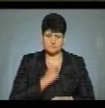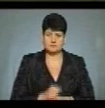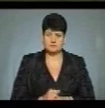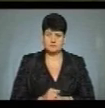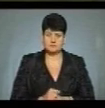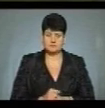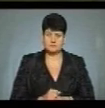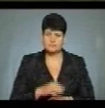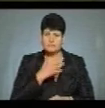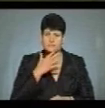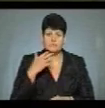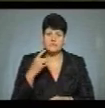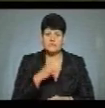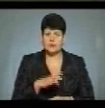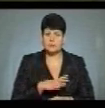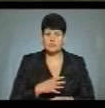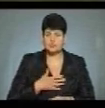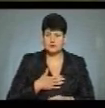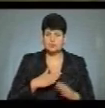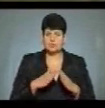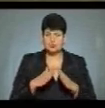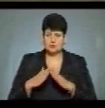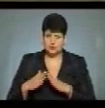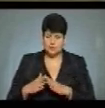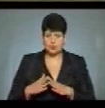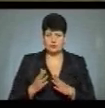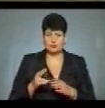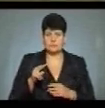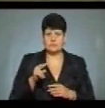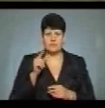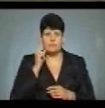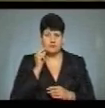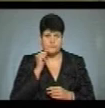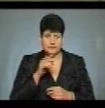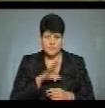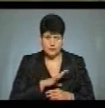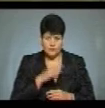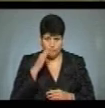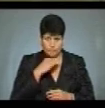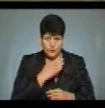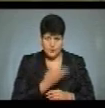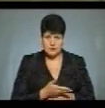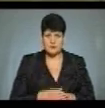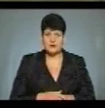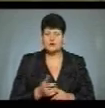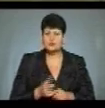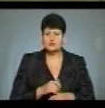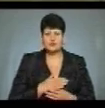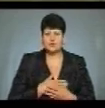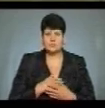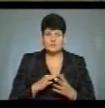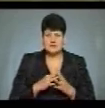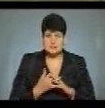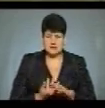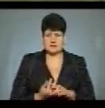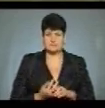Він неодноразово побував у нашому домі, бував на пасіці у батька. Він дуже любив село,